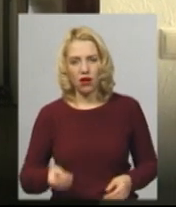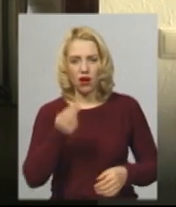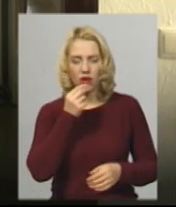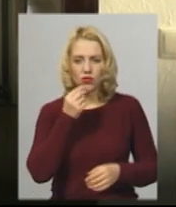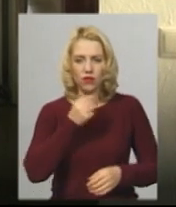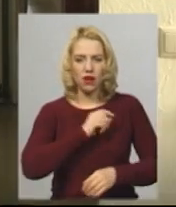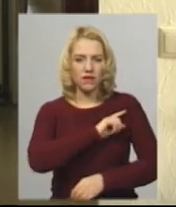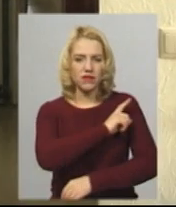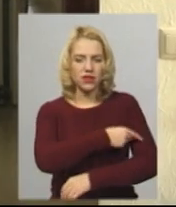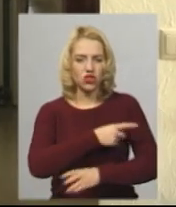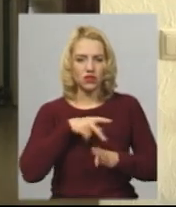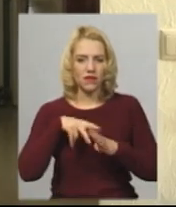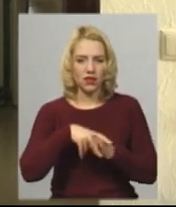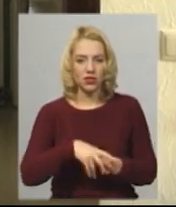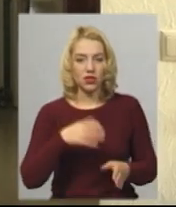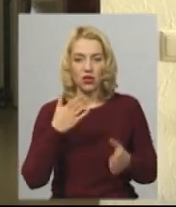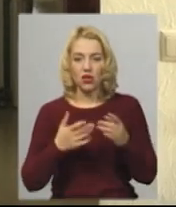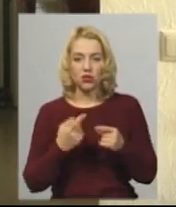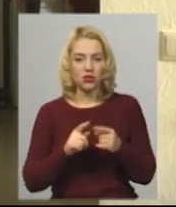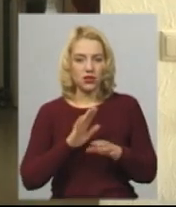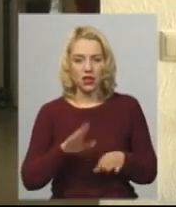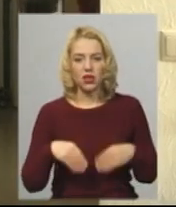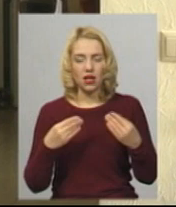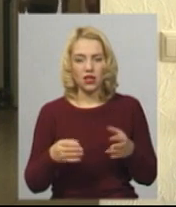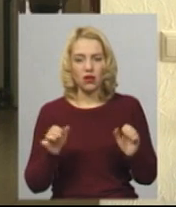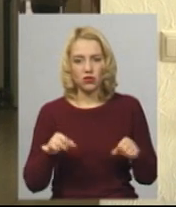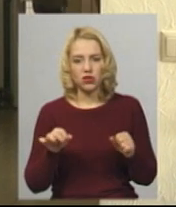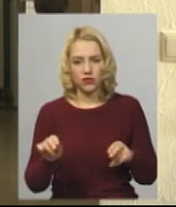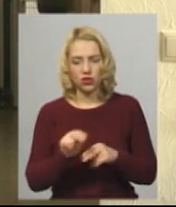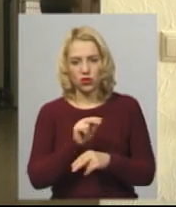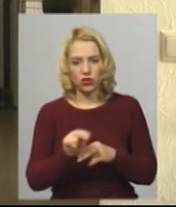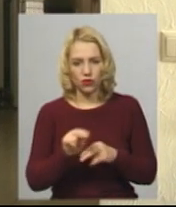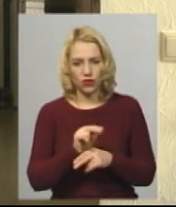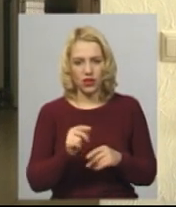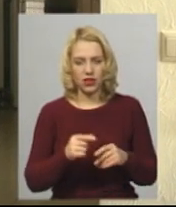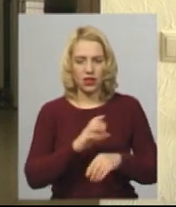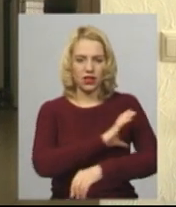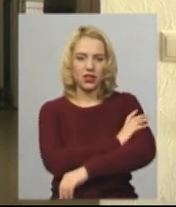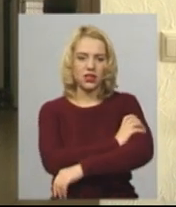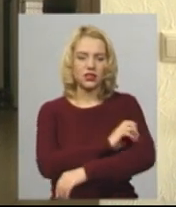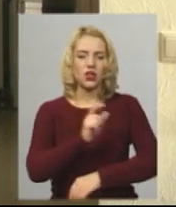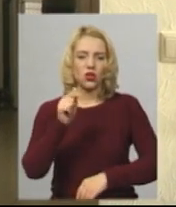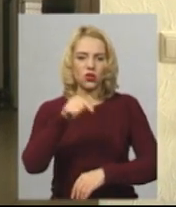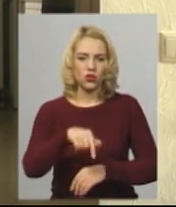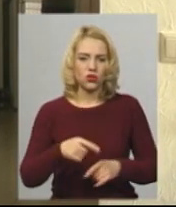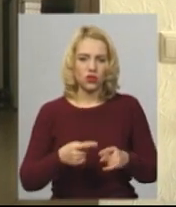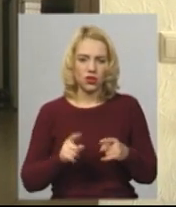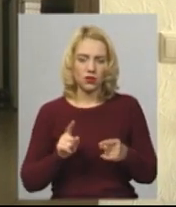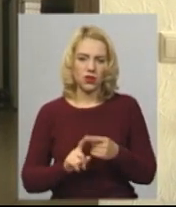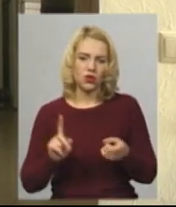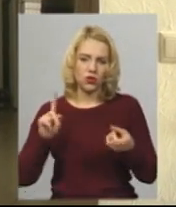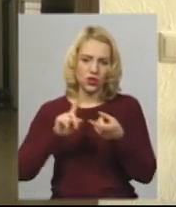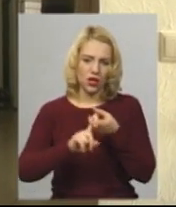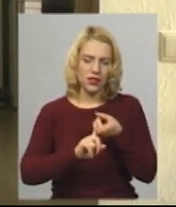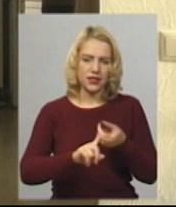фізичних навантажень. Якщо це не дає можливості коректувати і контролювати тиск, тоді підключається медикаментозне